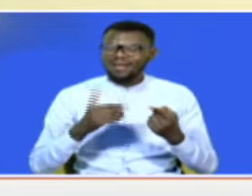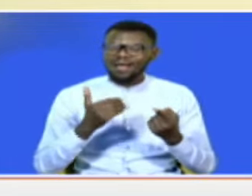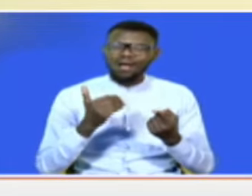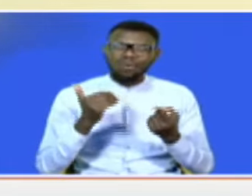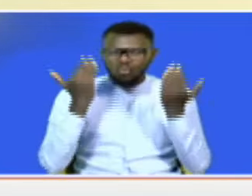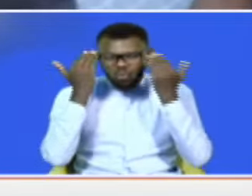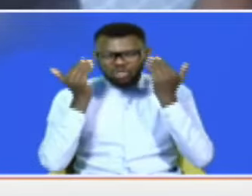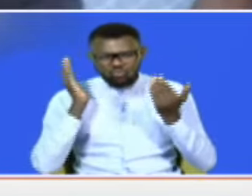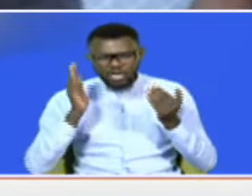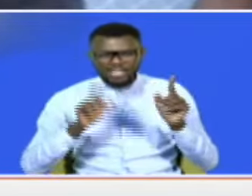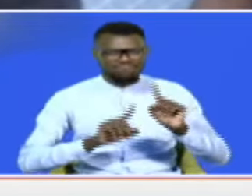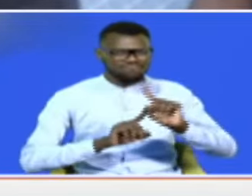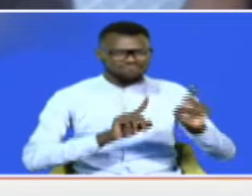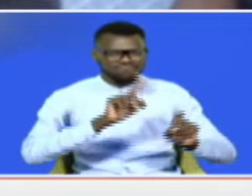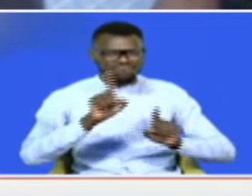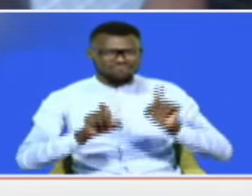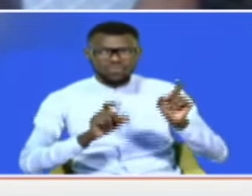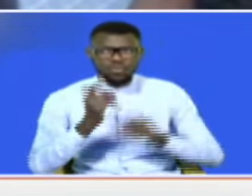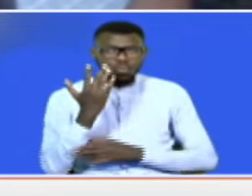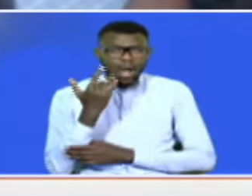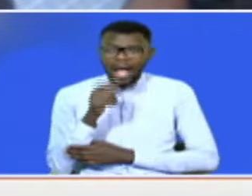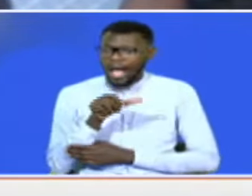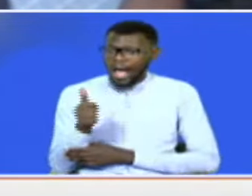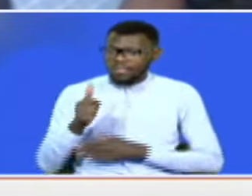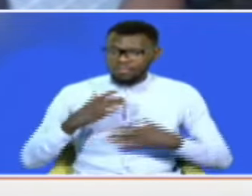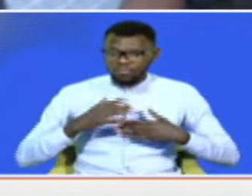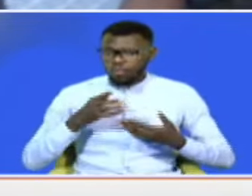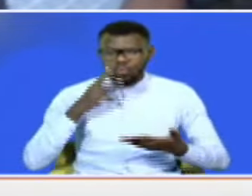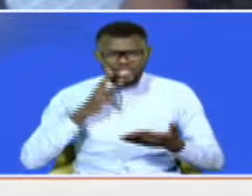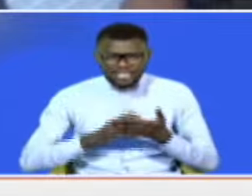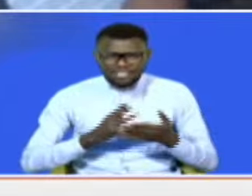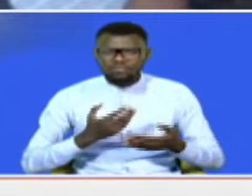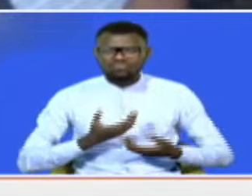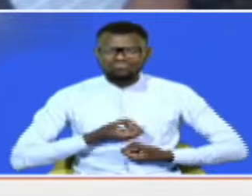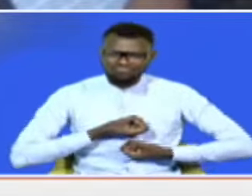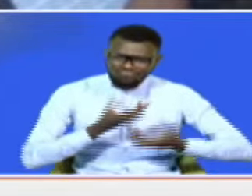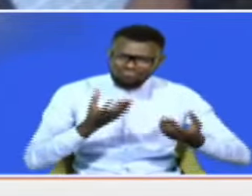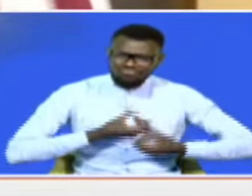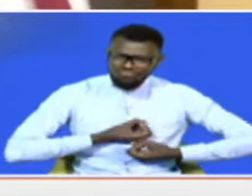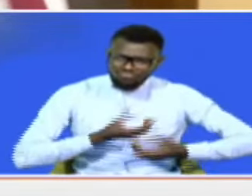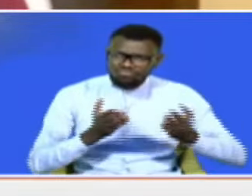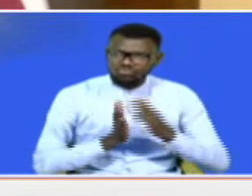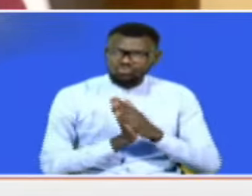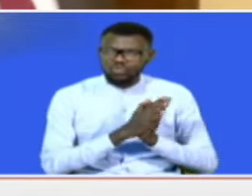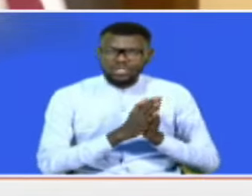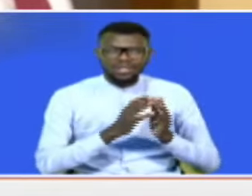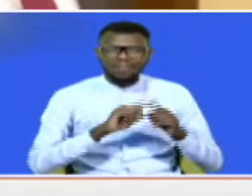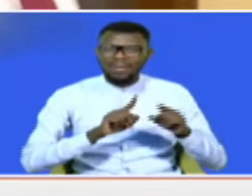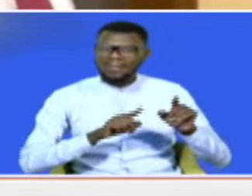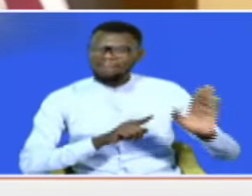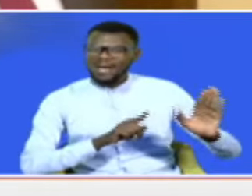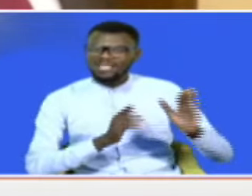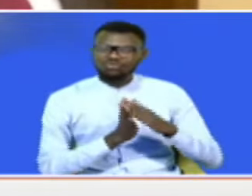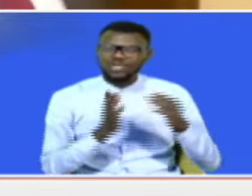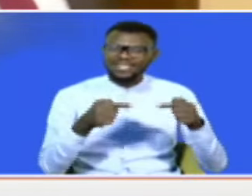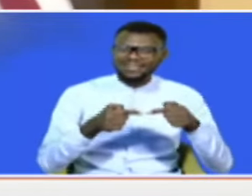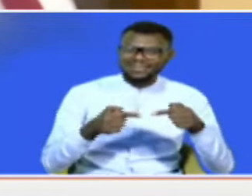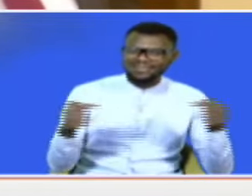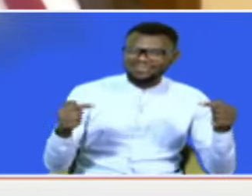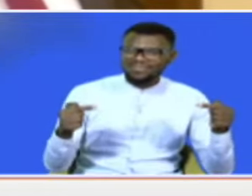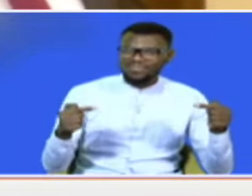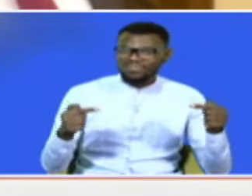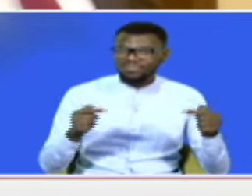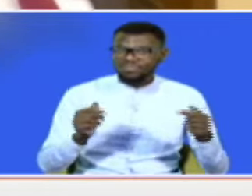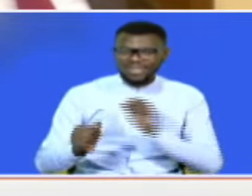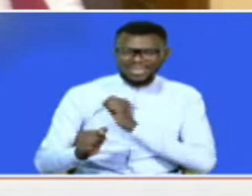mashahidi wengine kukinzana na ushahidi wake wa hapo awali. Seneta Mandago na washukiwa wenzake walikanusha madai ya